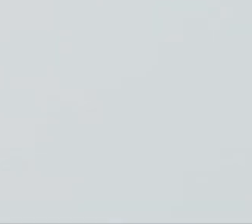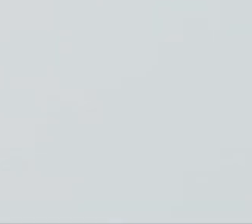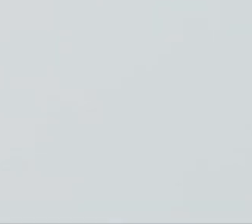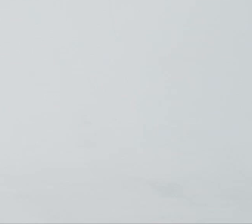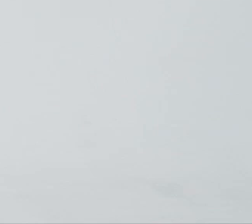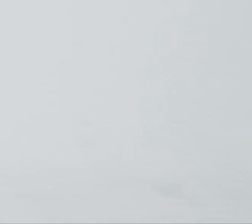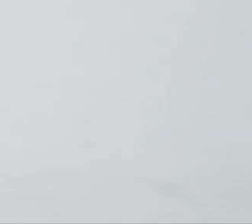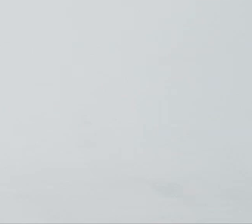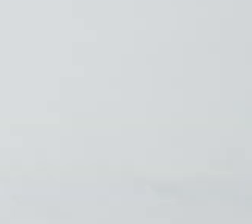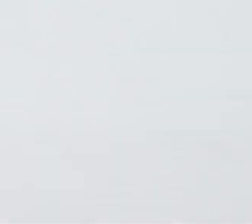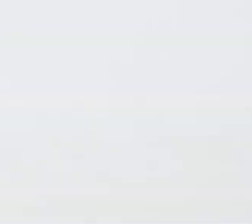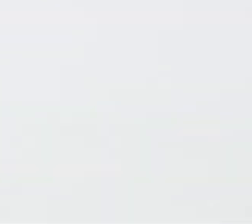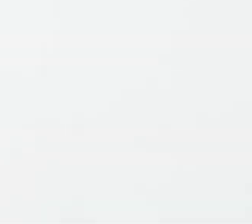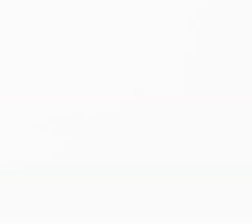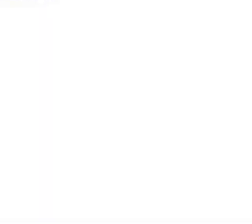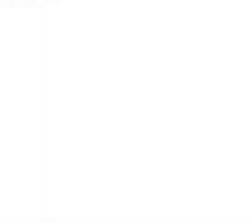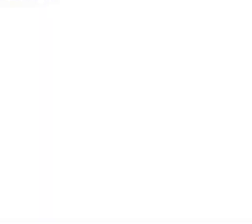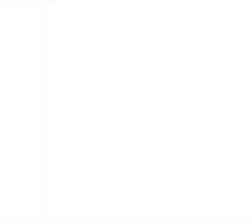wow